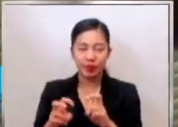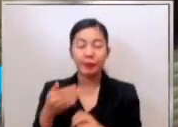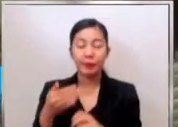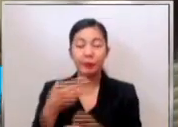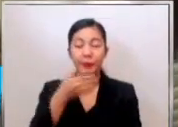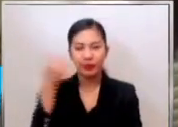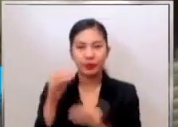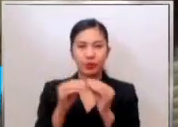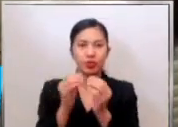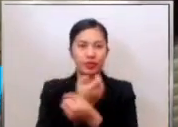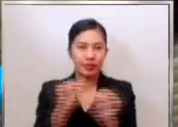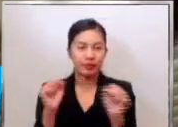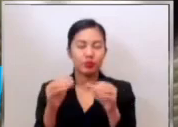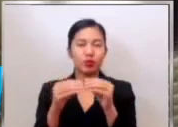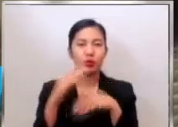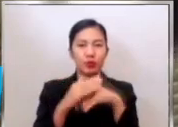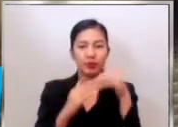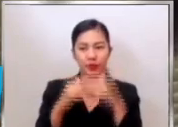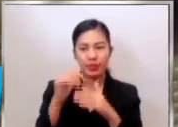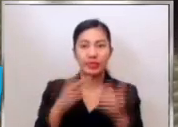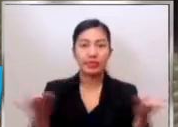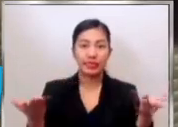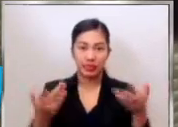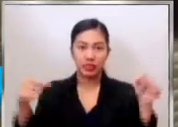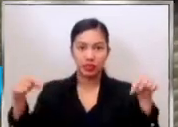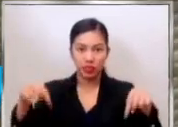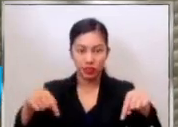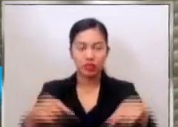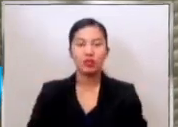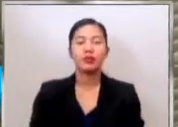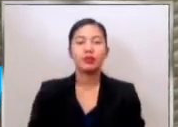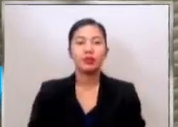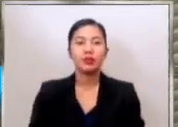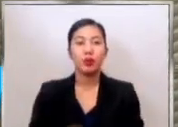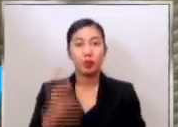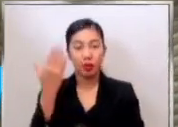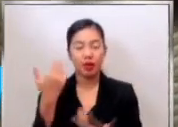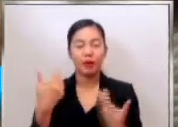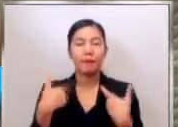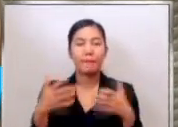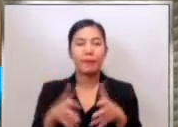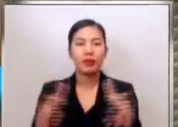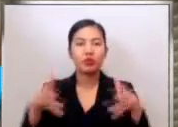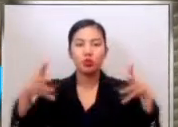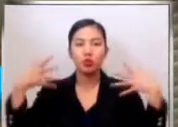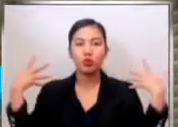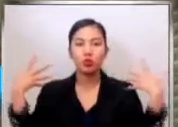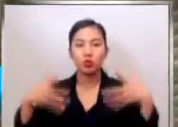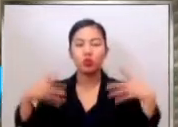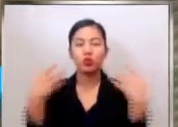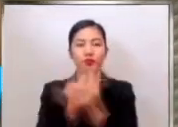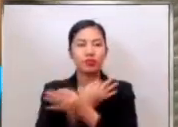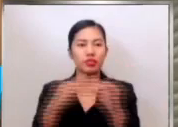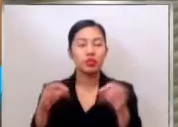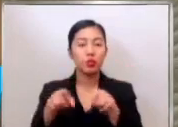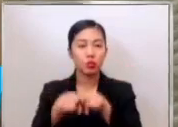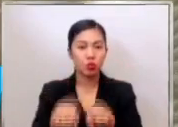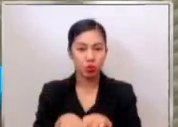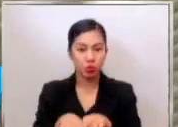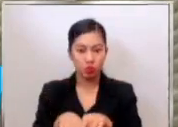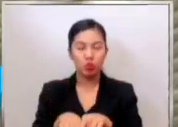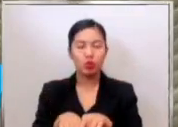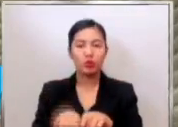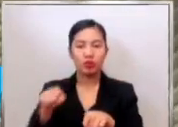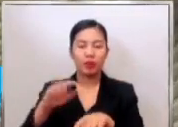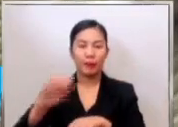komportable dito sa Marikina Sports Complex. Maluwag ang espasyo para sa orientation at screening at mismong vaccination area.